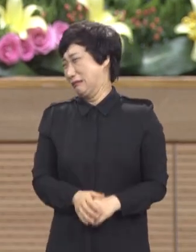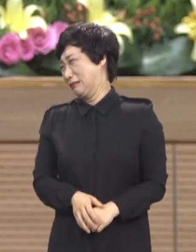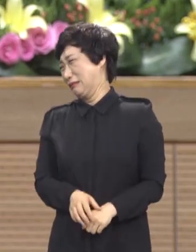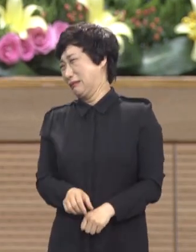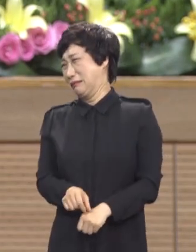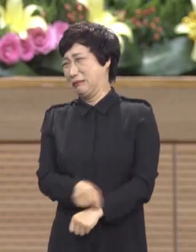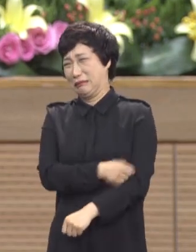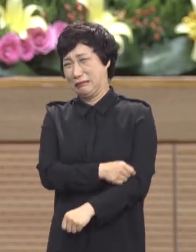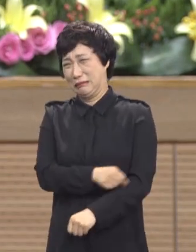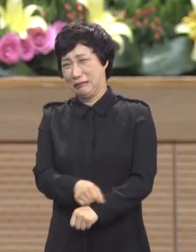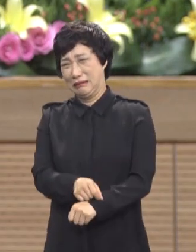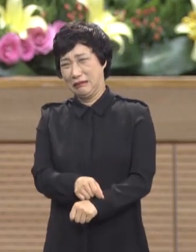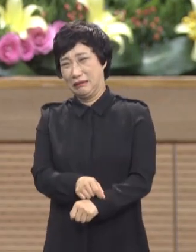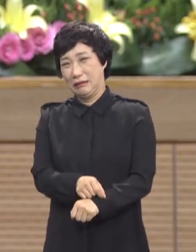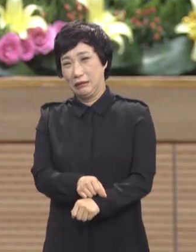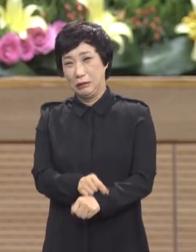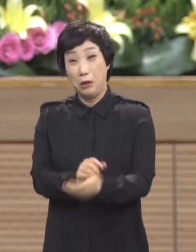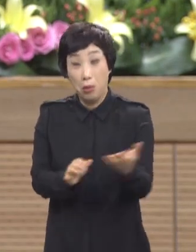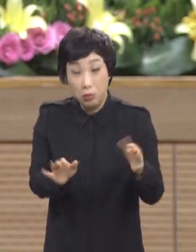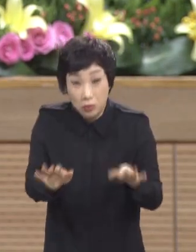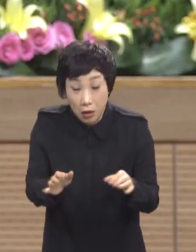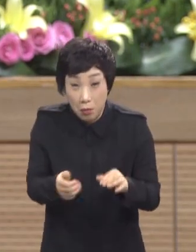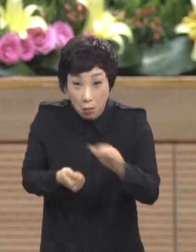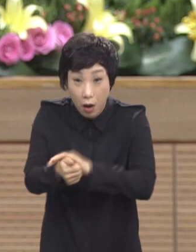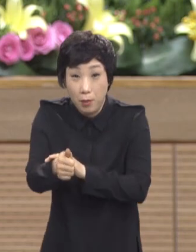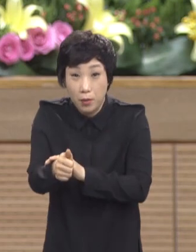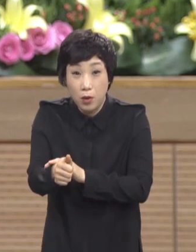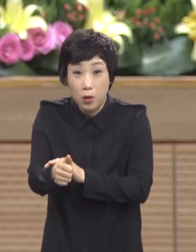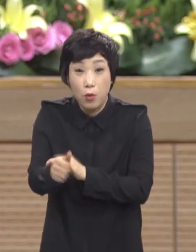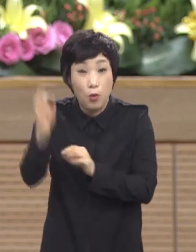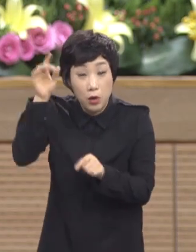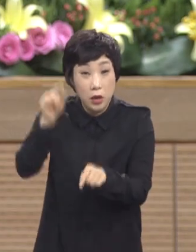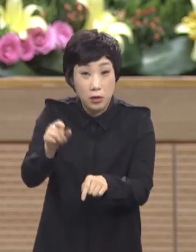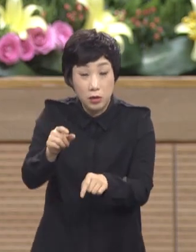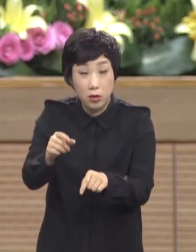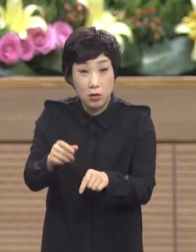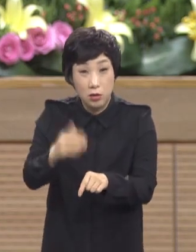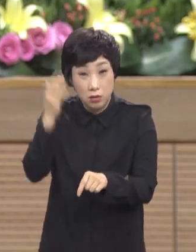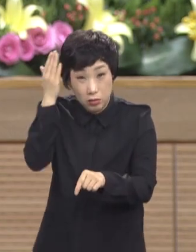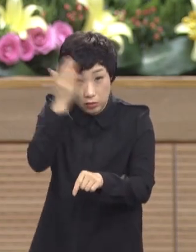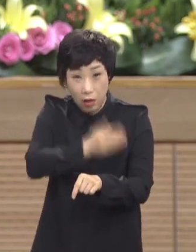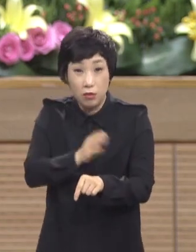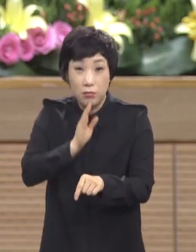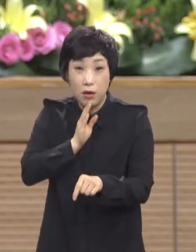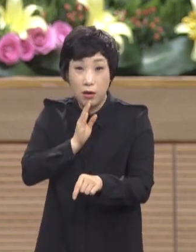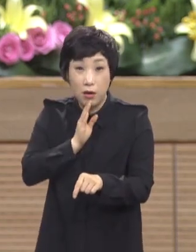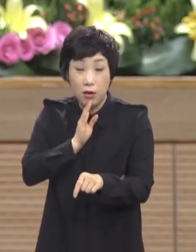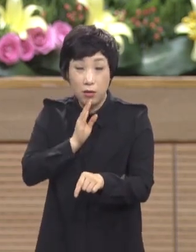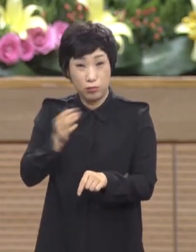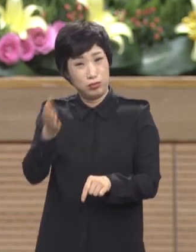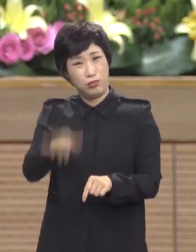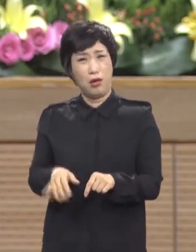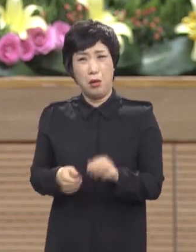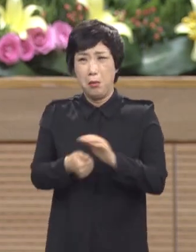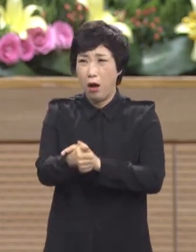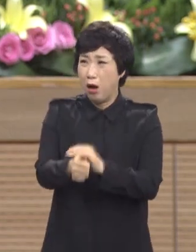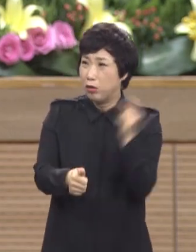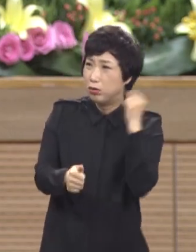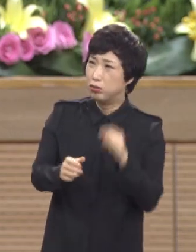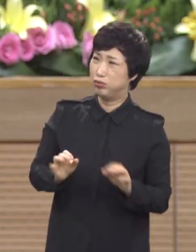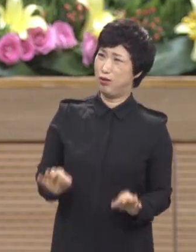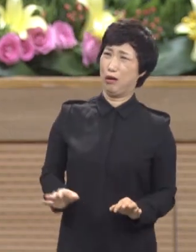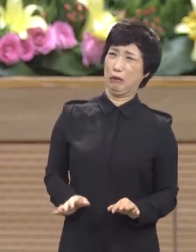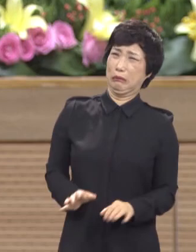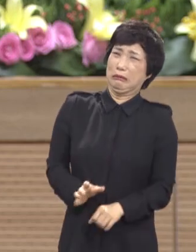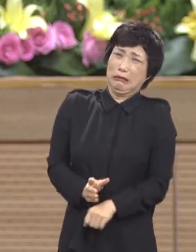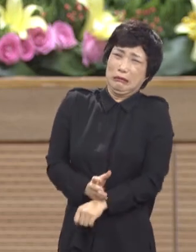그렇게, 그냥 뱀이 사실은 깨끗한 이 파충류인데 왜 이렇게 뱀은